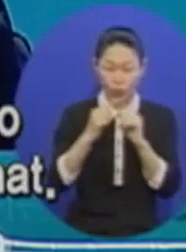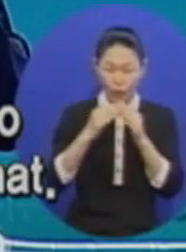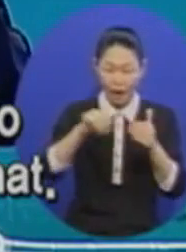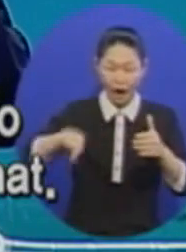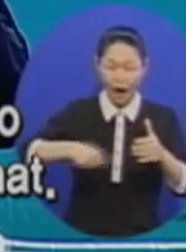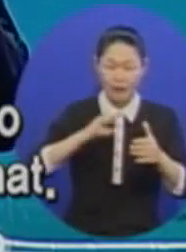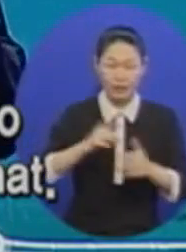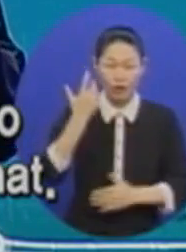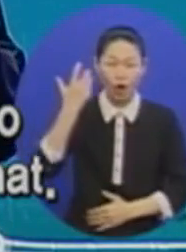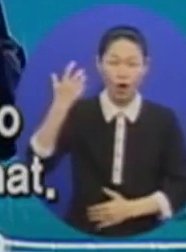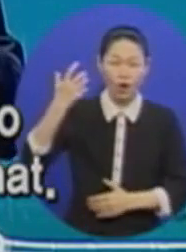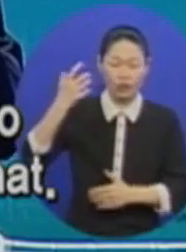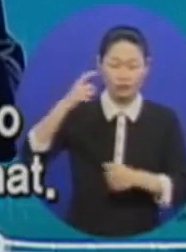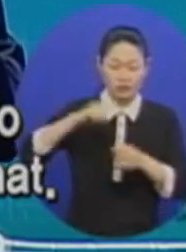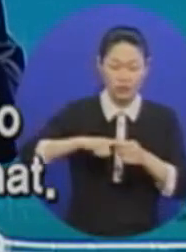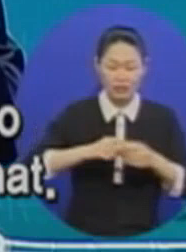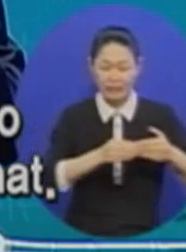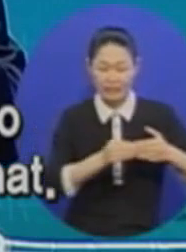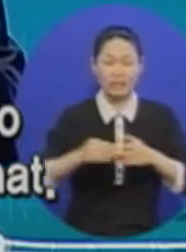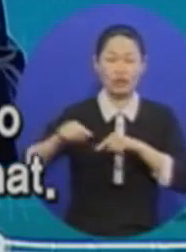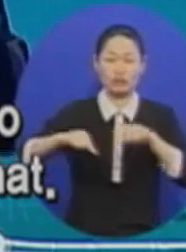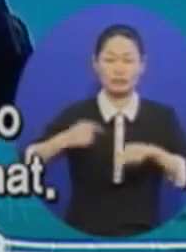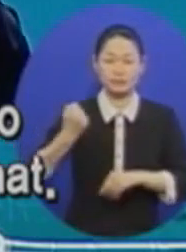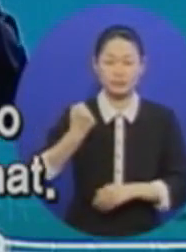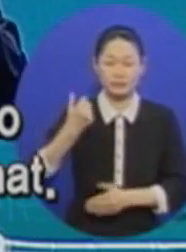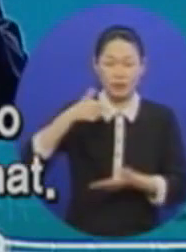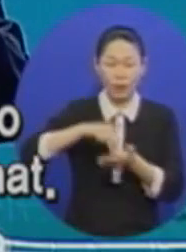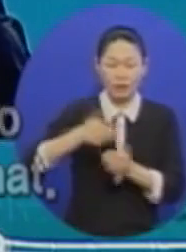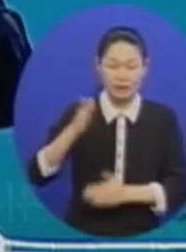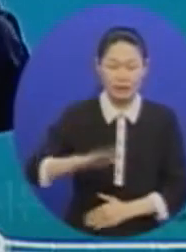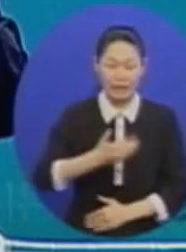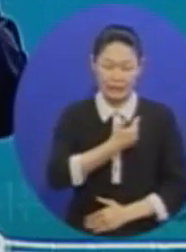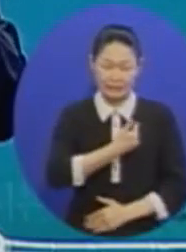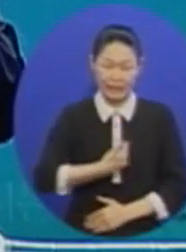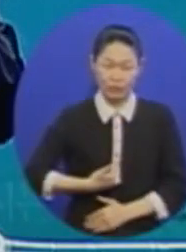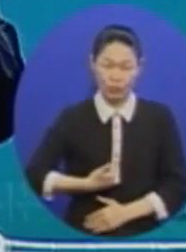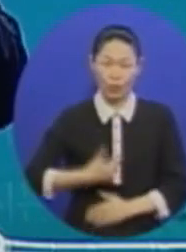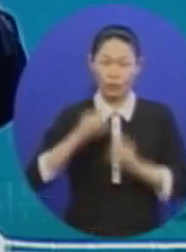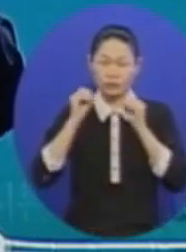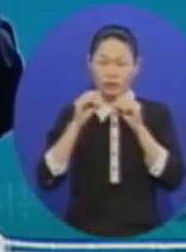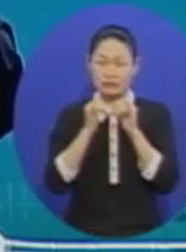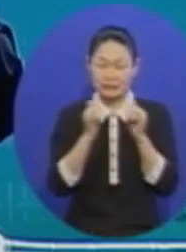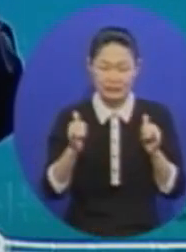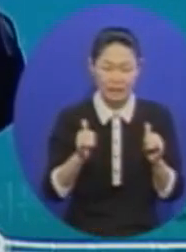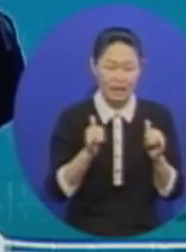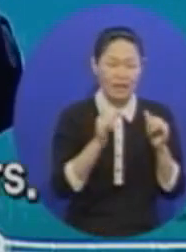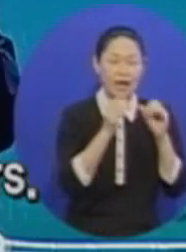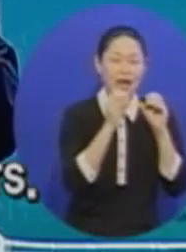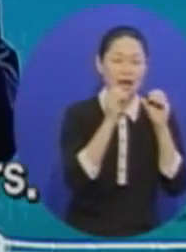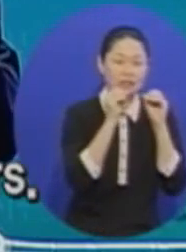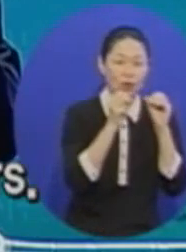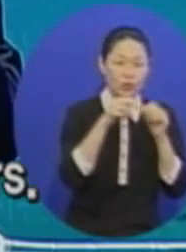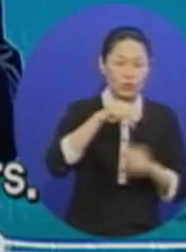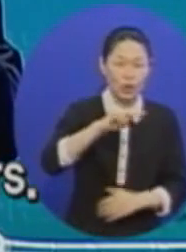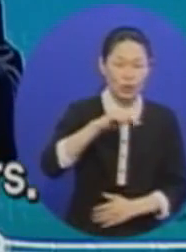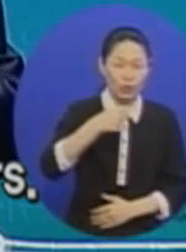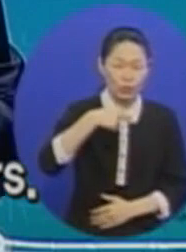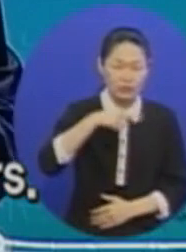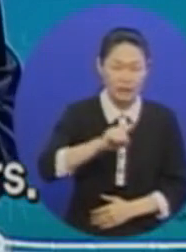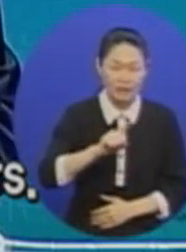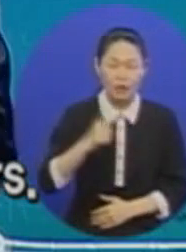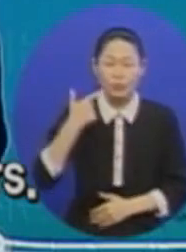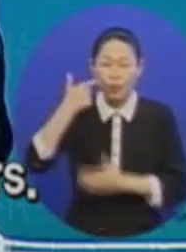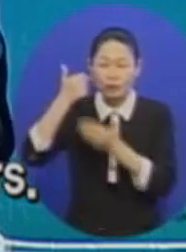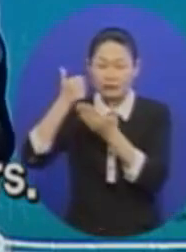영적인 리더십을 세우셨나요 사도 선지자 전도자 목사와 교사를 세우셨다